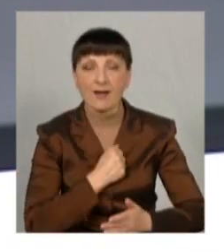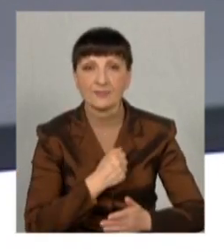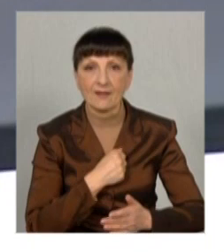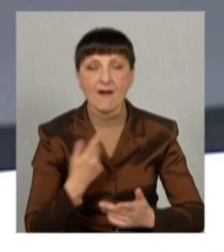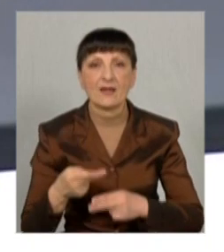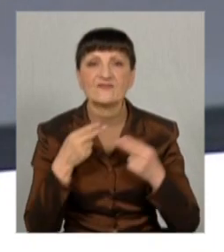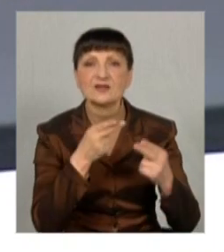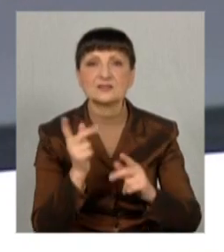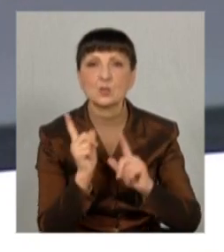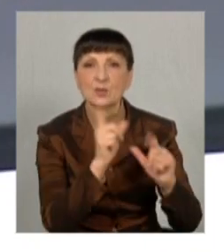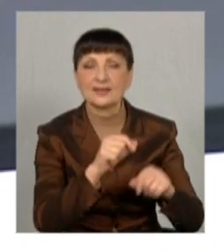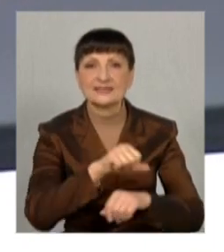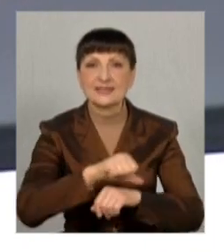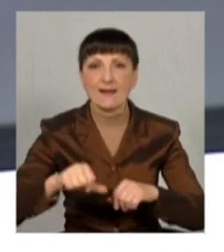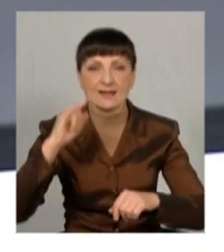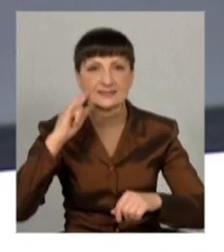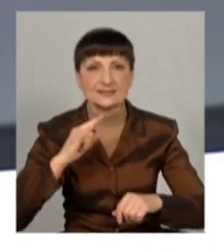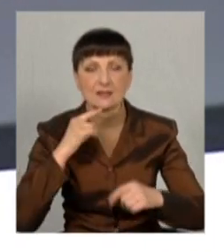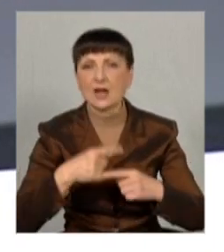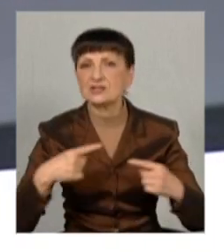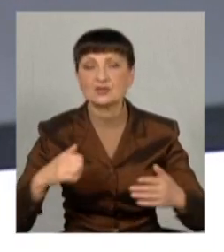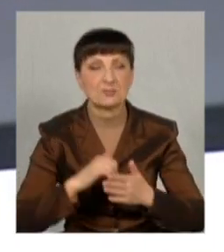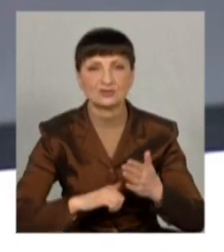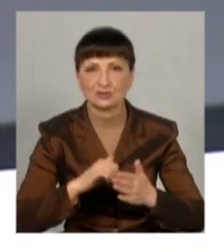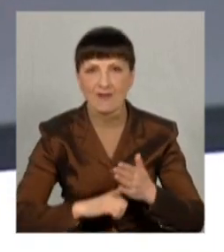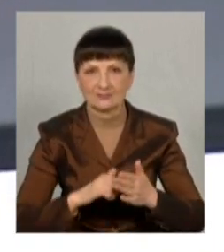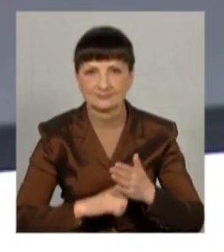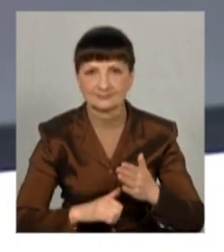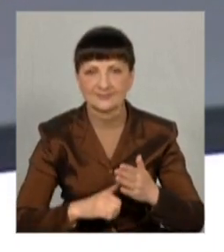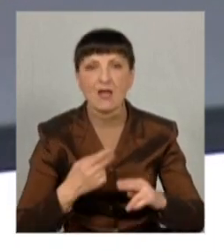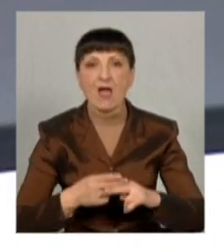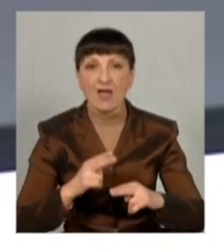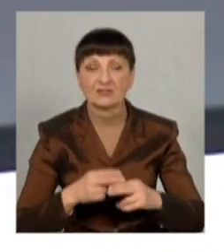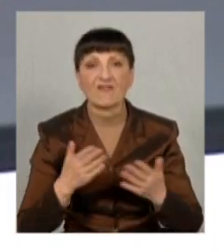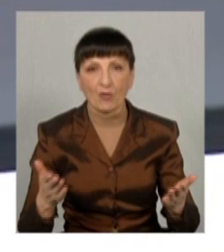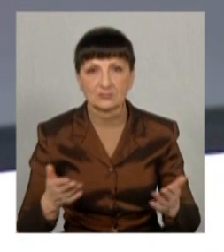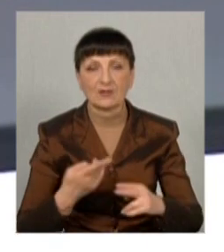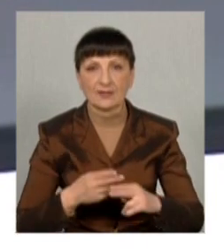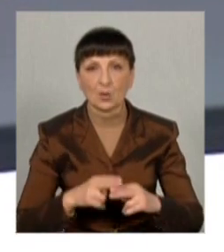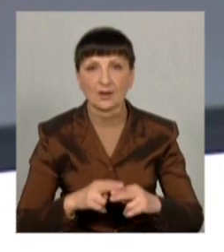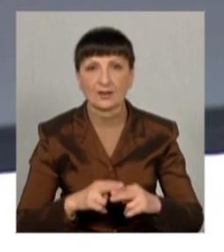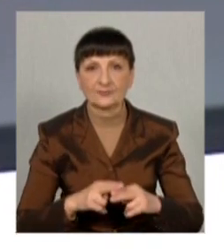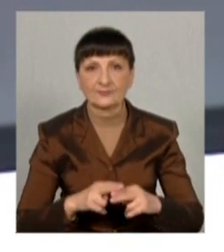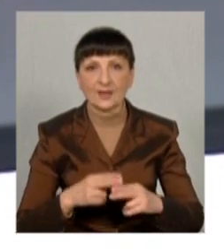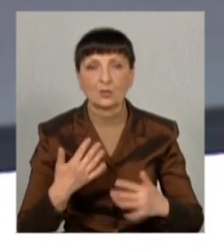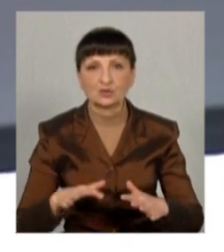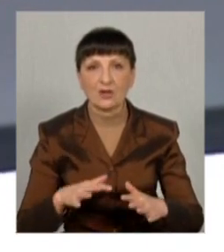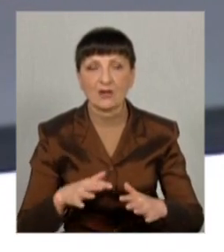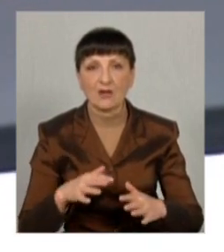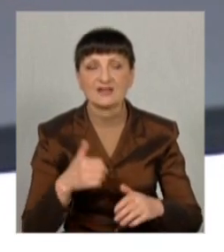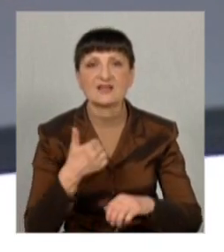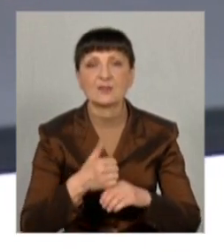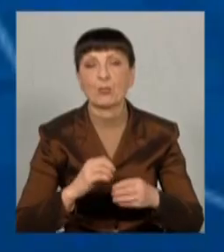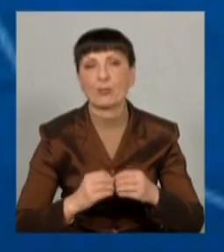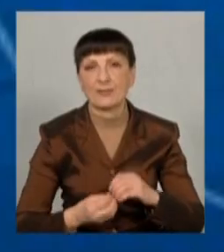выезды призывников за пределы Республики Казахстан по различным причинам. Это вот, которые я перечислил, это все основные проблемы.